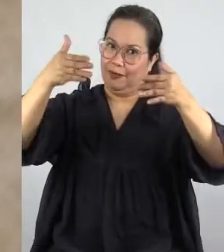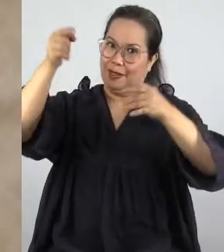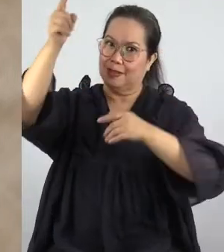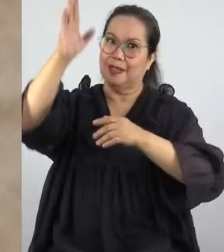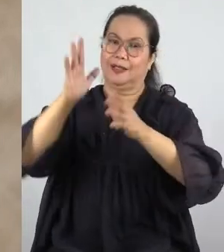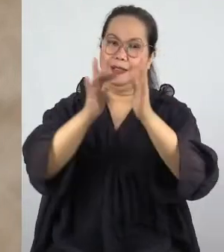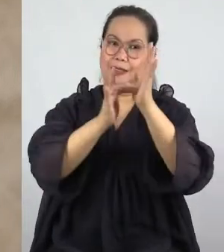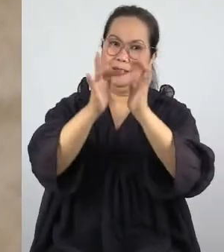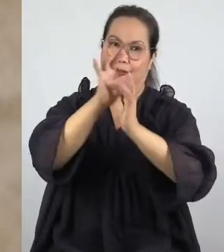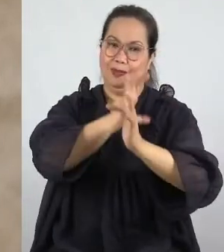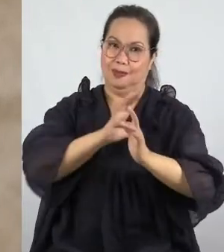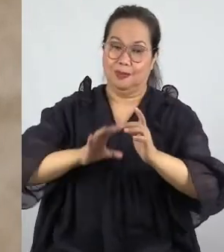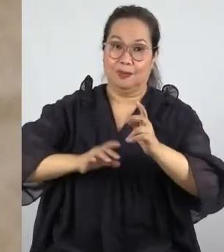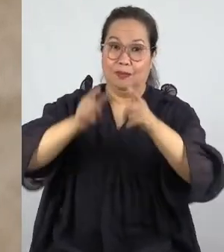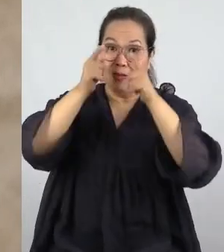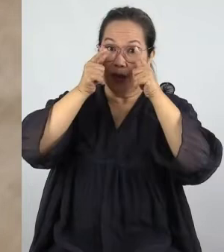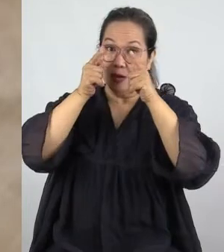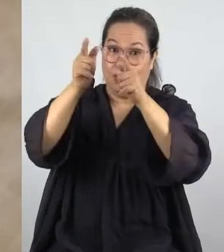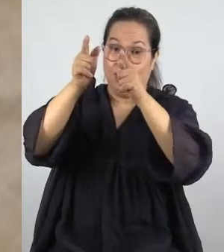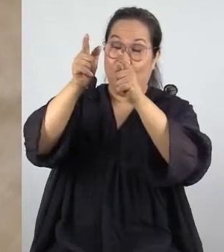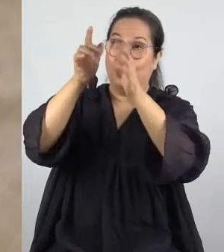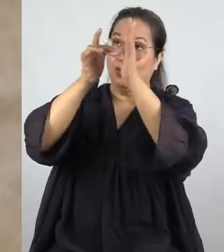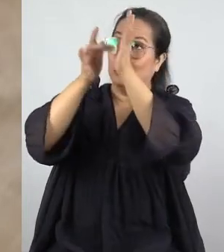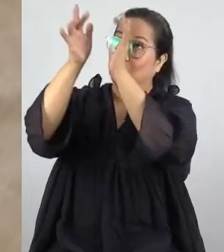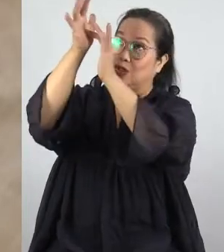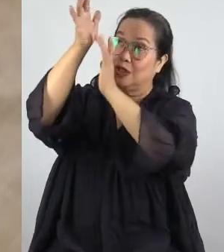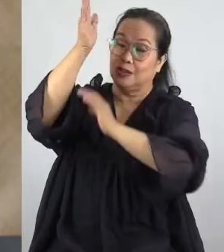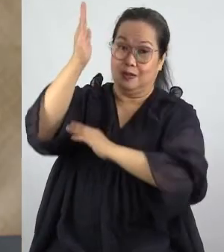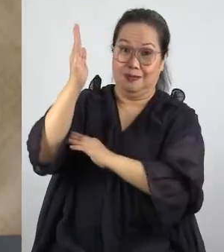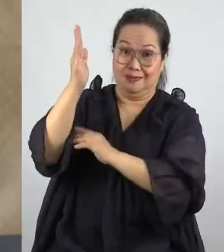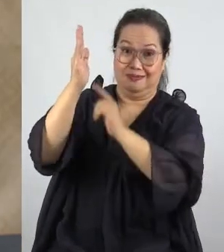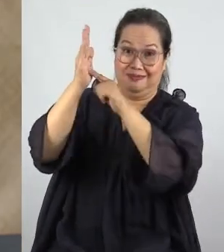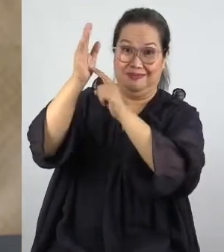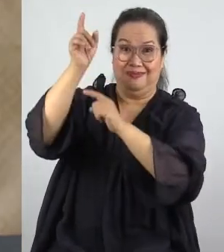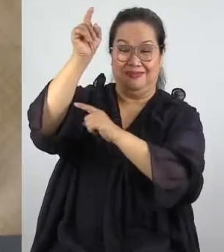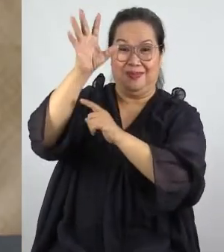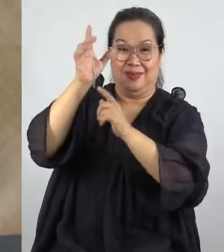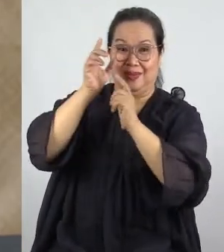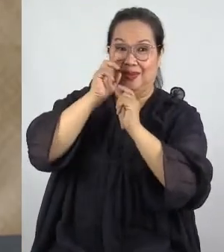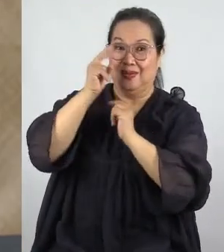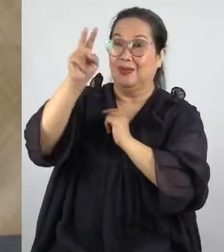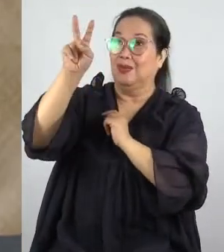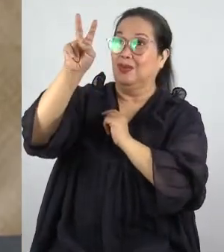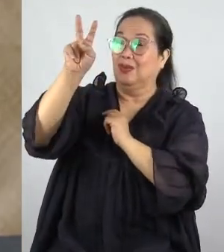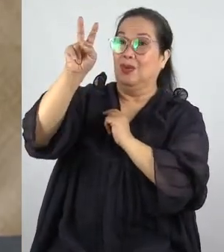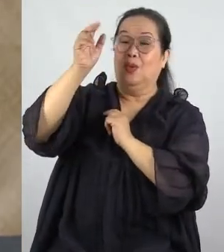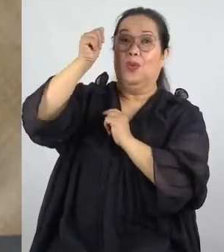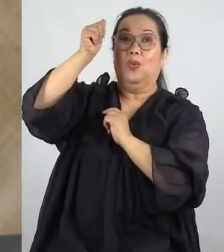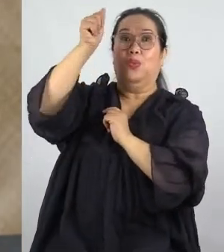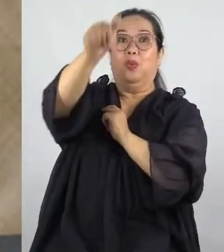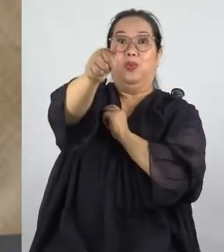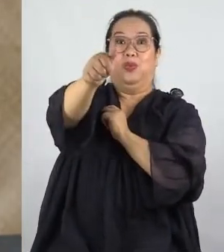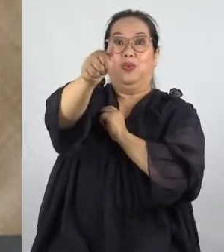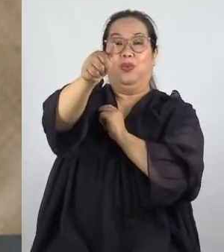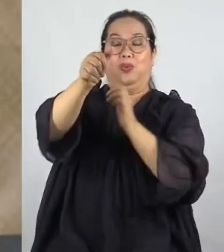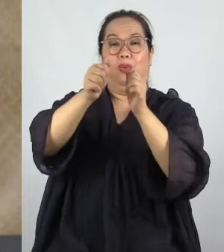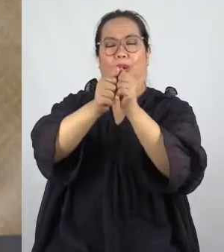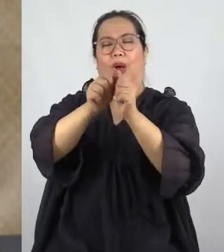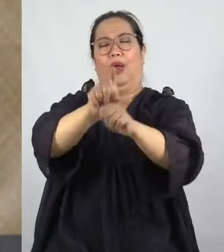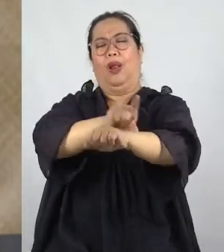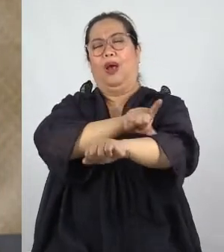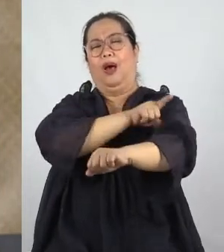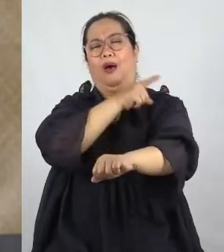akda, looking to Jesus. Yung po salita na looking ay yung pagtanaw ng malayo. Kasi mahaba ang